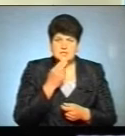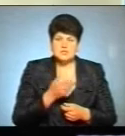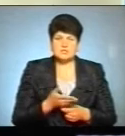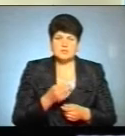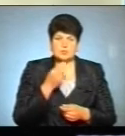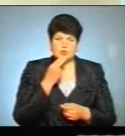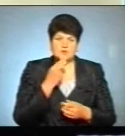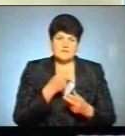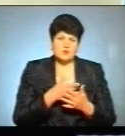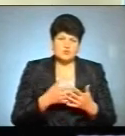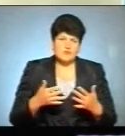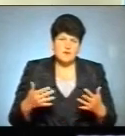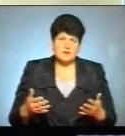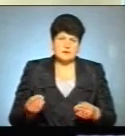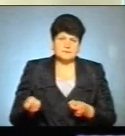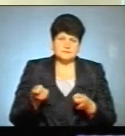продуктів харчування, доставки